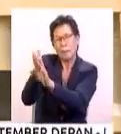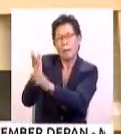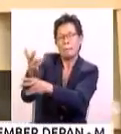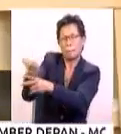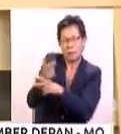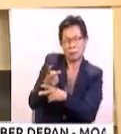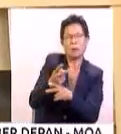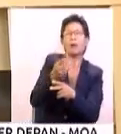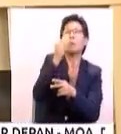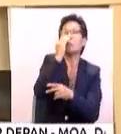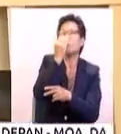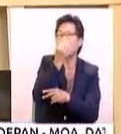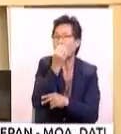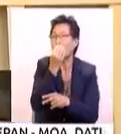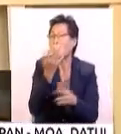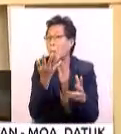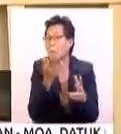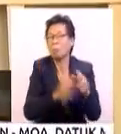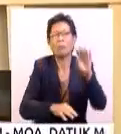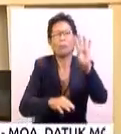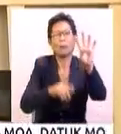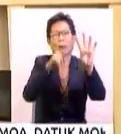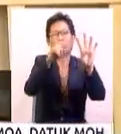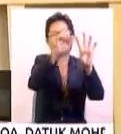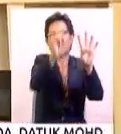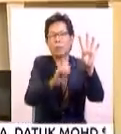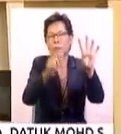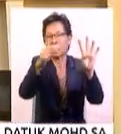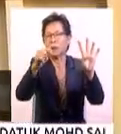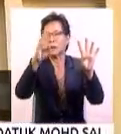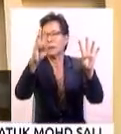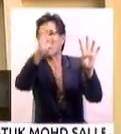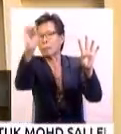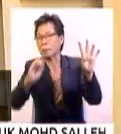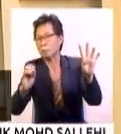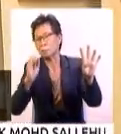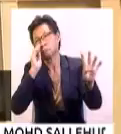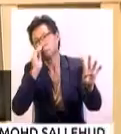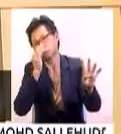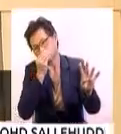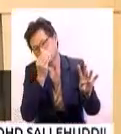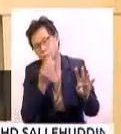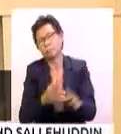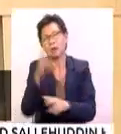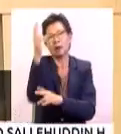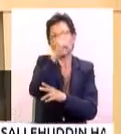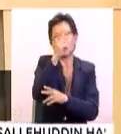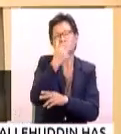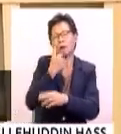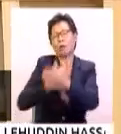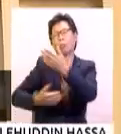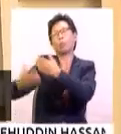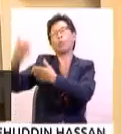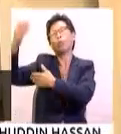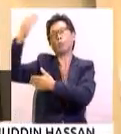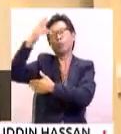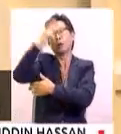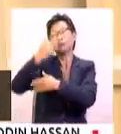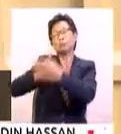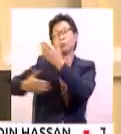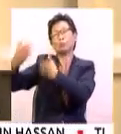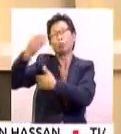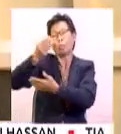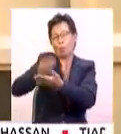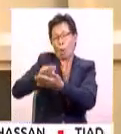mengenakan kadar faedah di antara 4% hingga 6%. Kerajaan lama